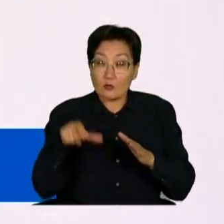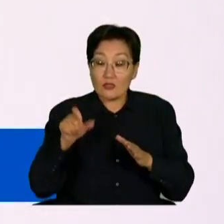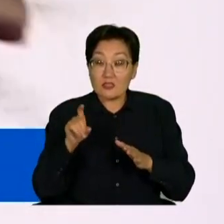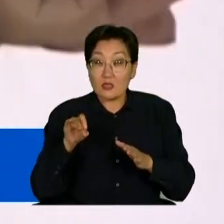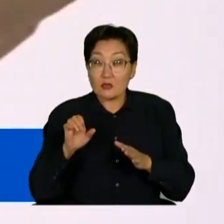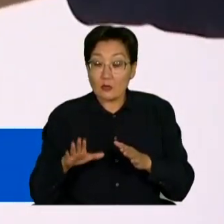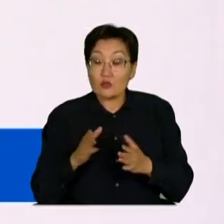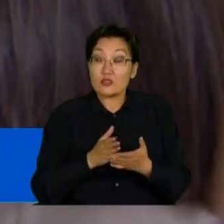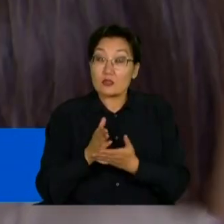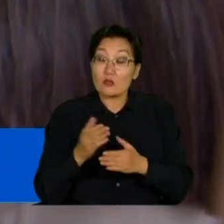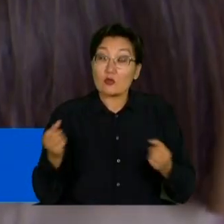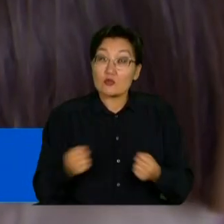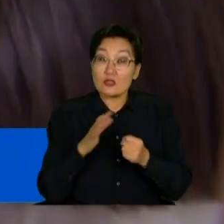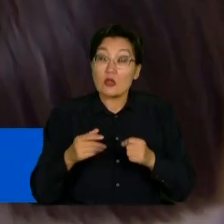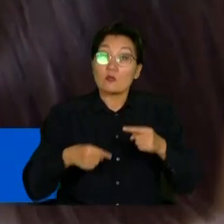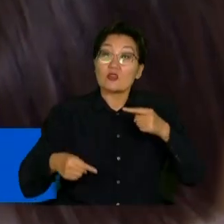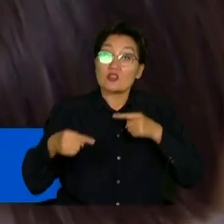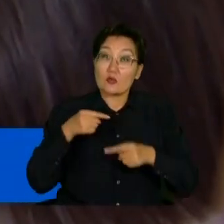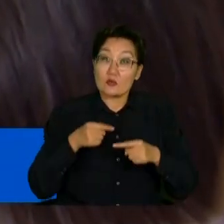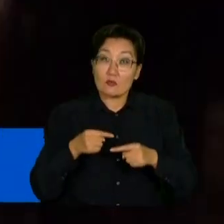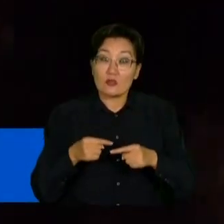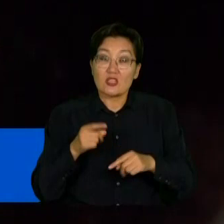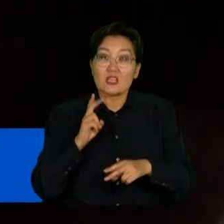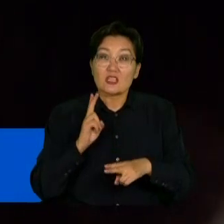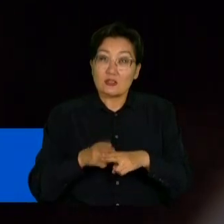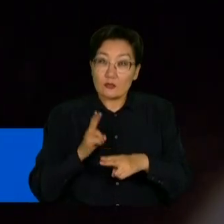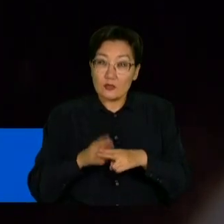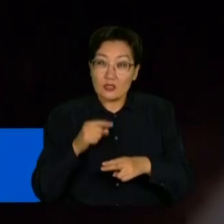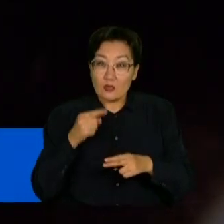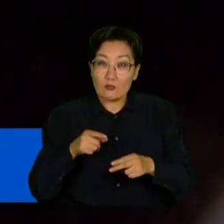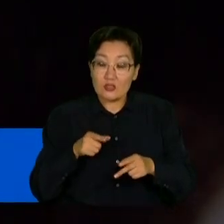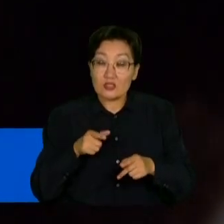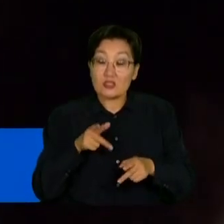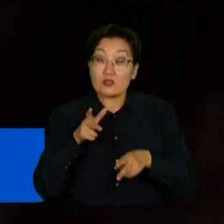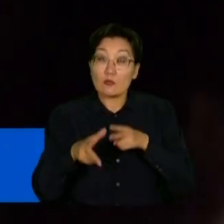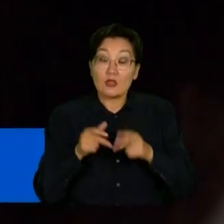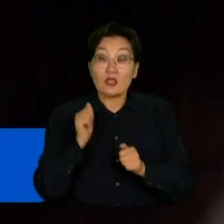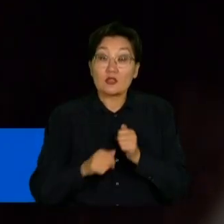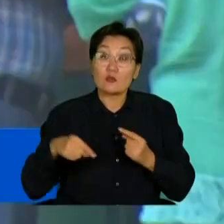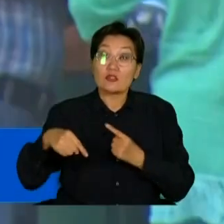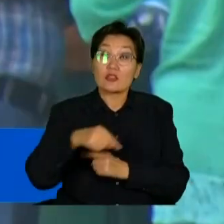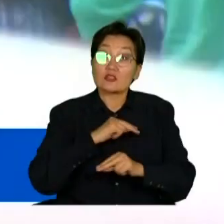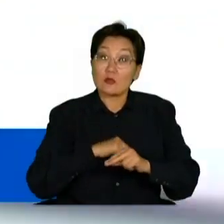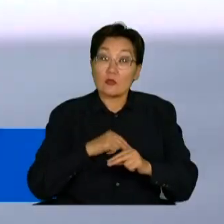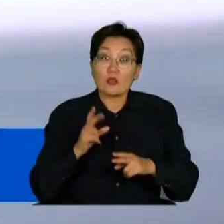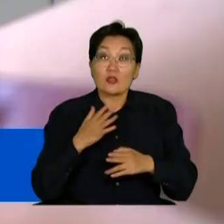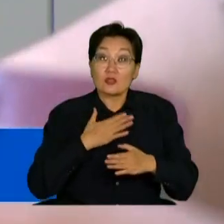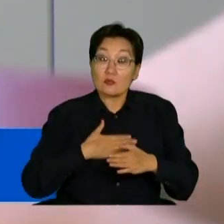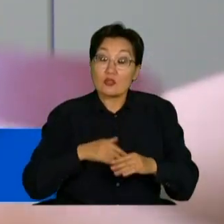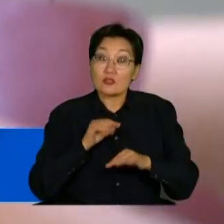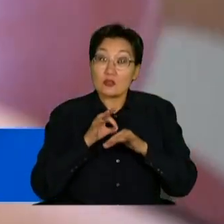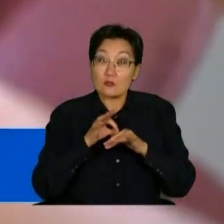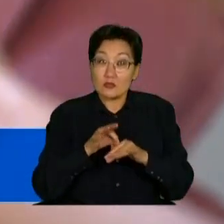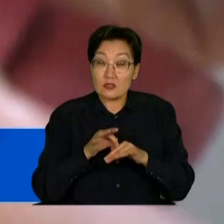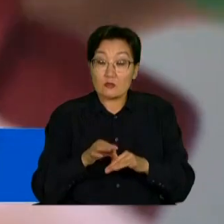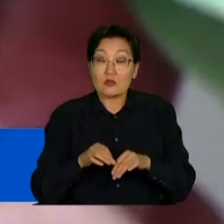Саитов салаға қолдау емес, керісінше сау жасап отырмыз деп қапаланды. Сөзінше әр кәсіпкер жұмысын алаңсыз атқару үшін